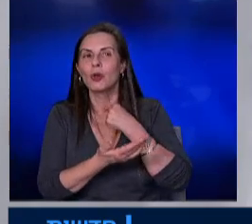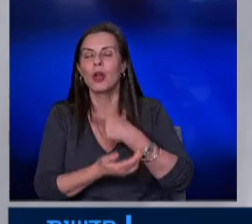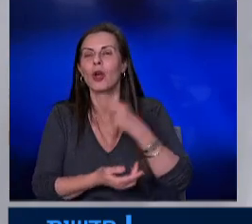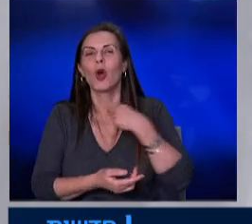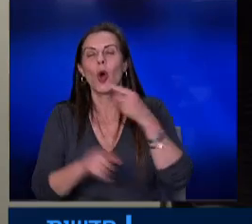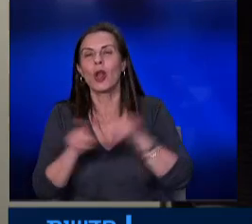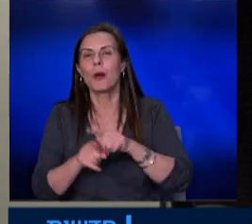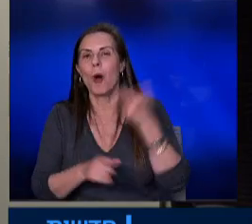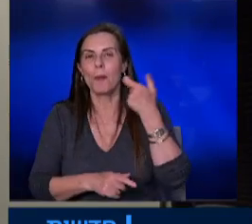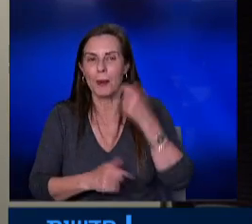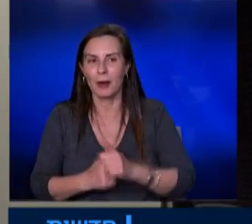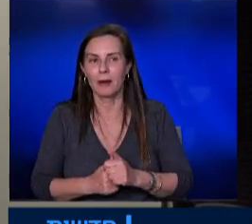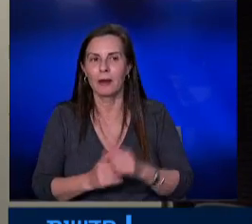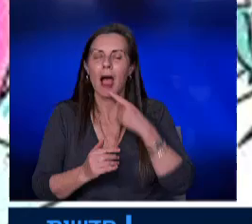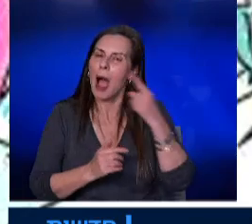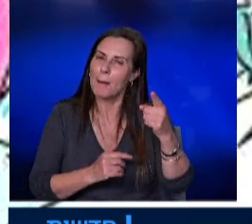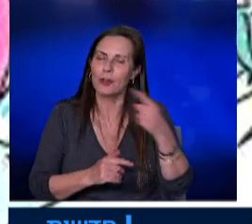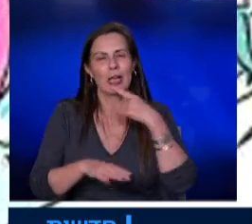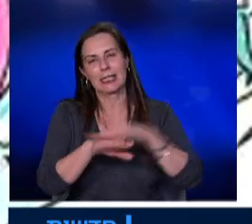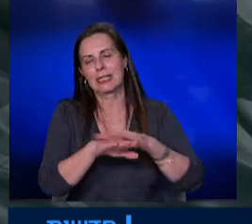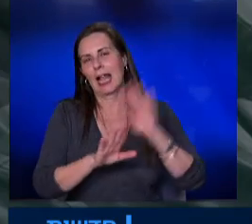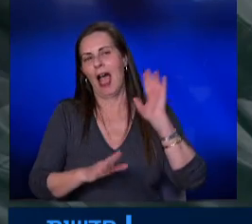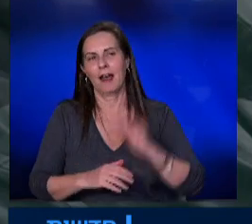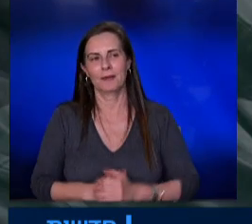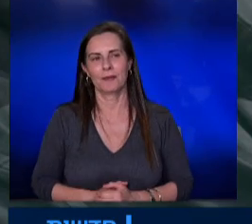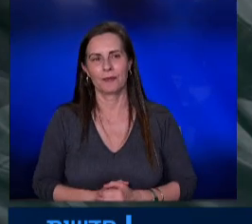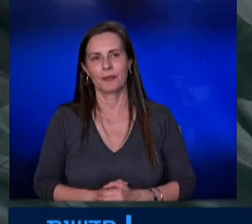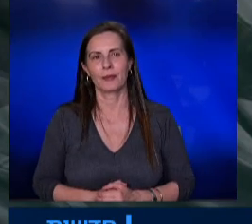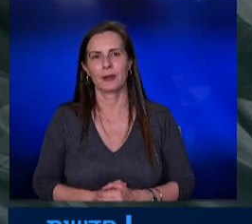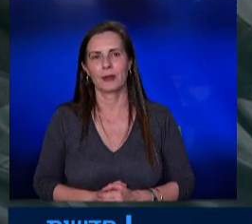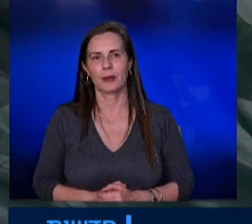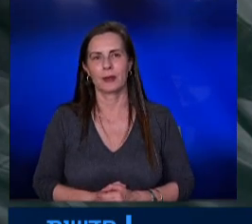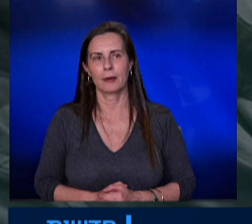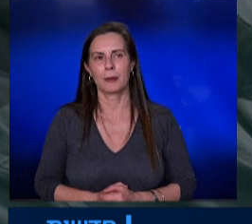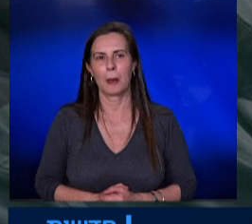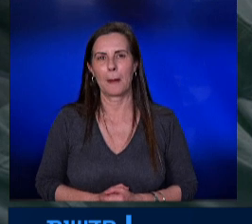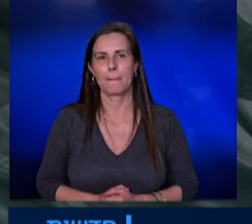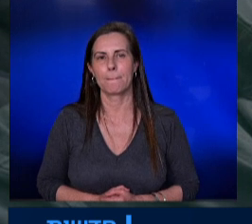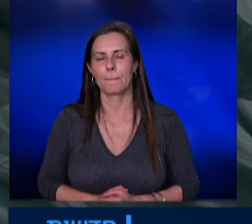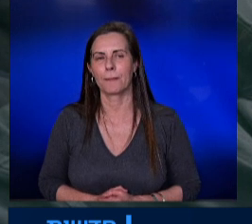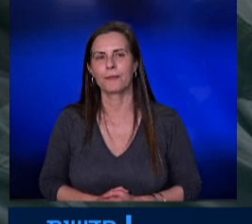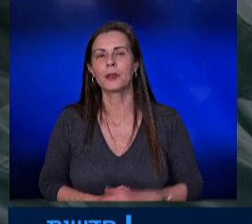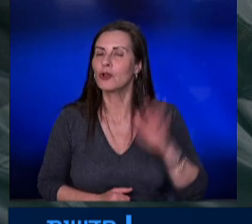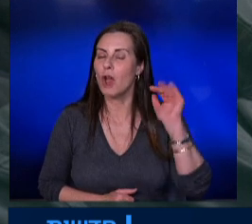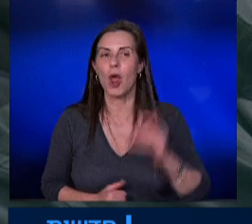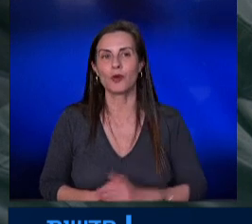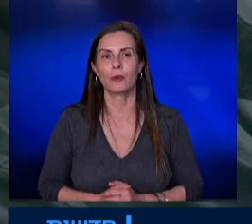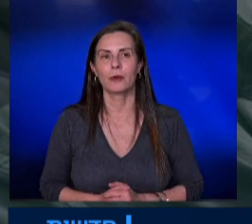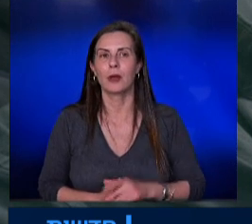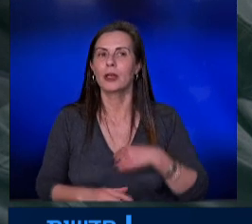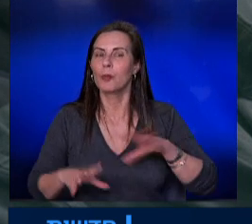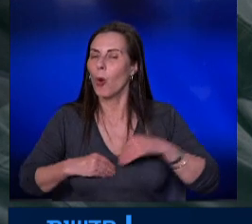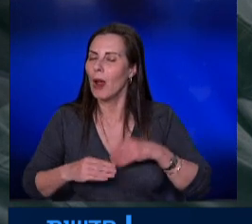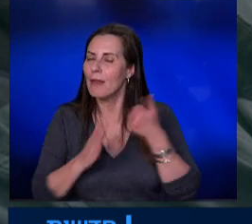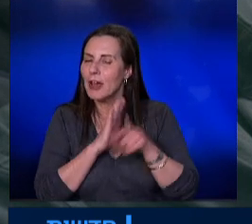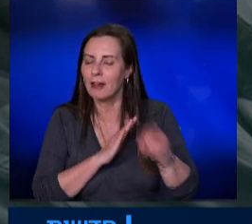של דרעי הבוכה, התחנן שבידרמן יתנצל. הלו. שלום וברכה, עמוס, מה שלומכם? שלום, שלום. טוב, אני מוכן